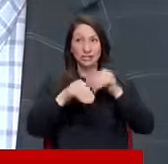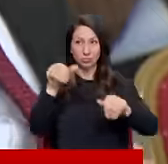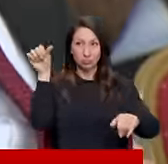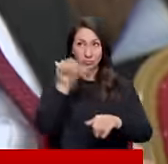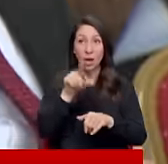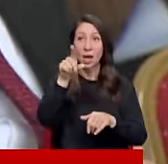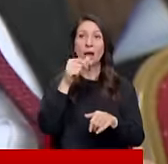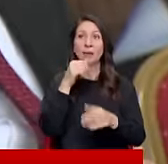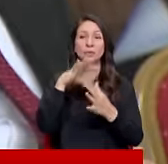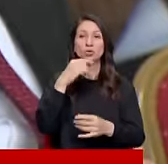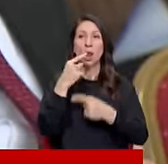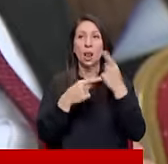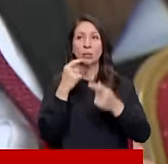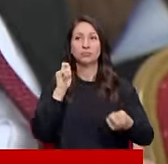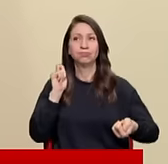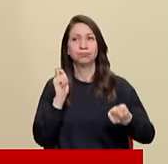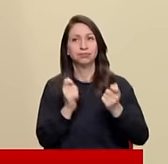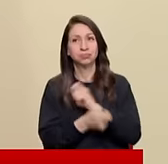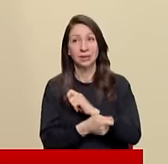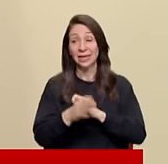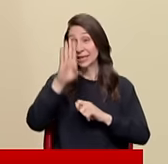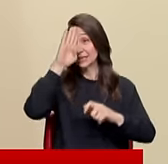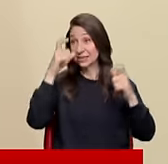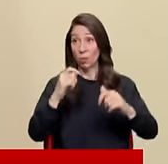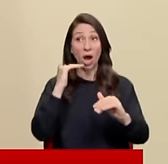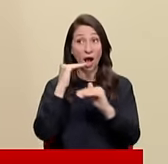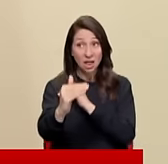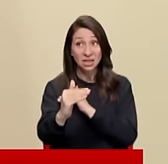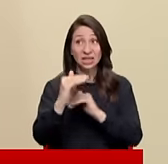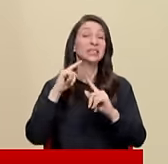Eyüp Aksu'nun da tüm söylemleri değişti. İstanbul